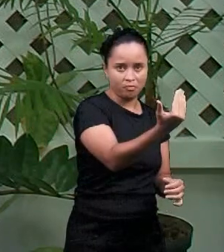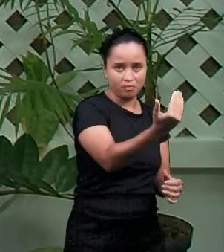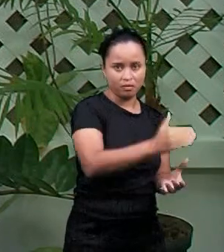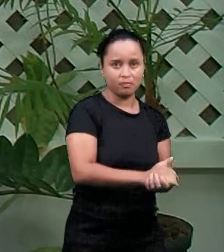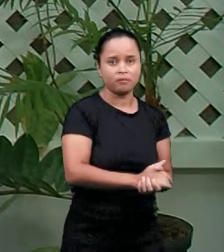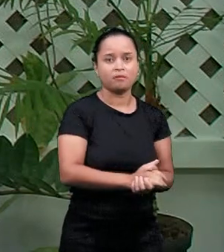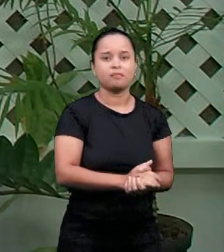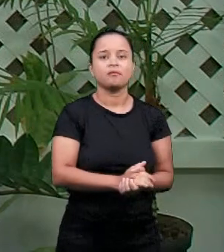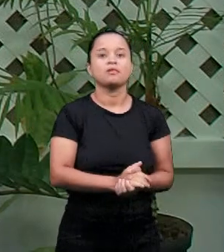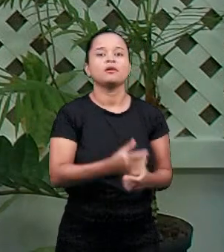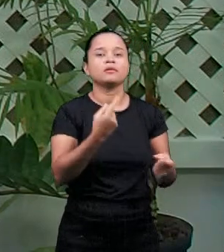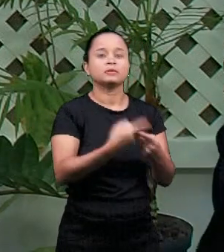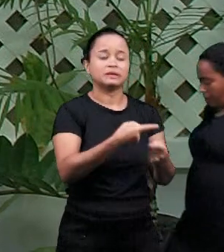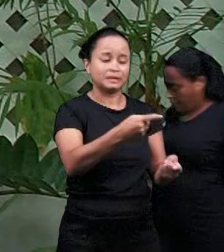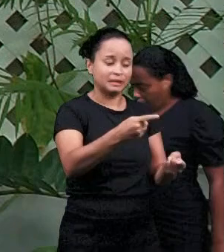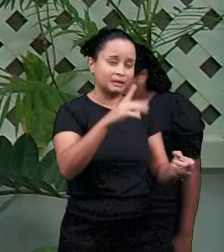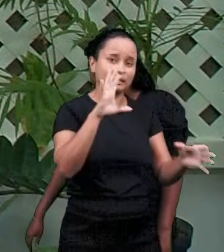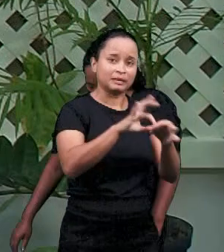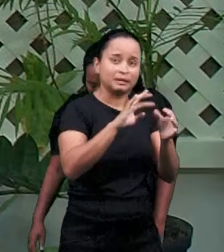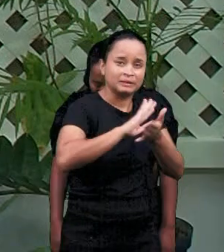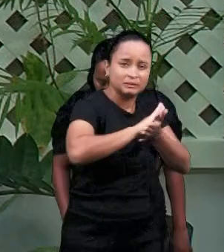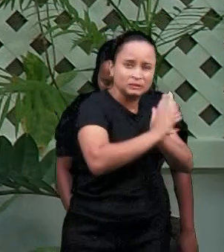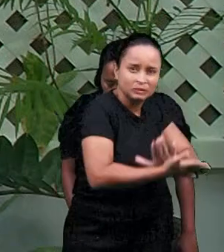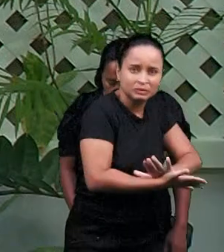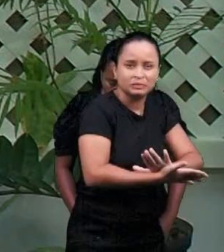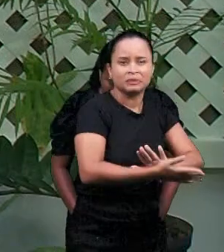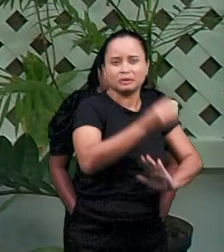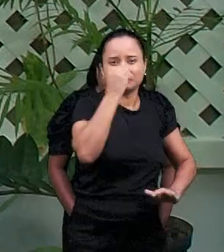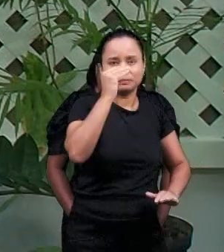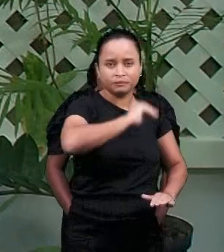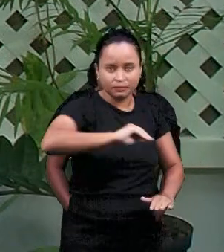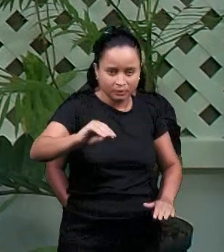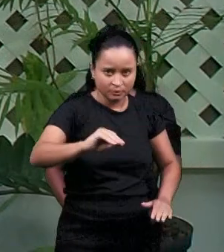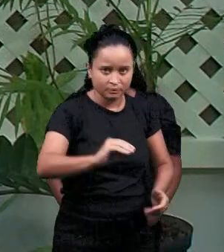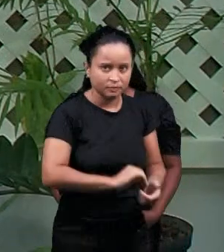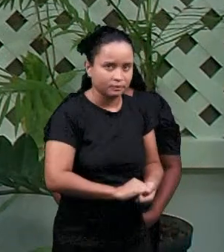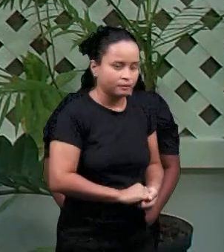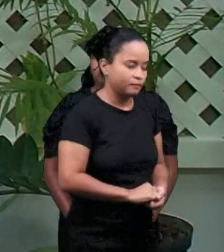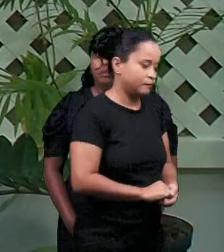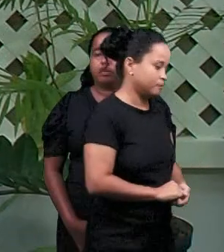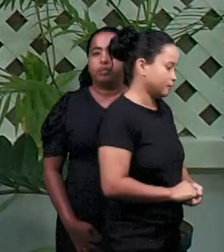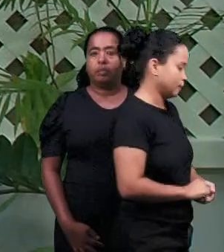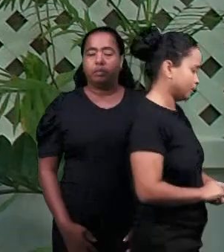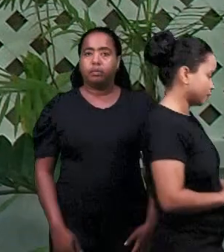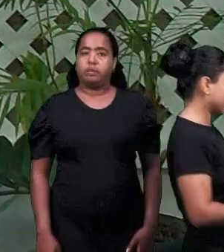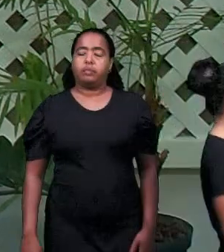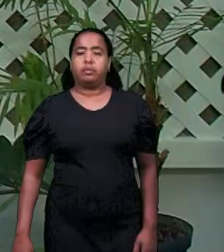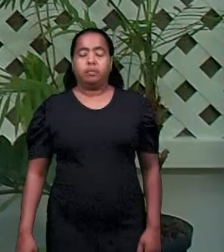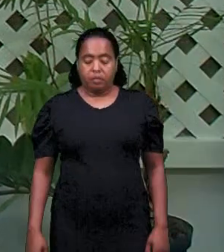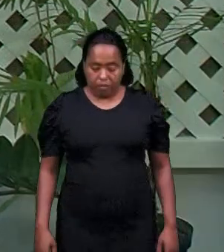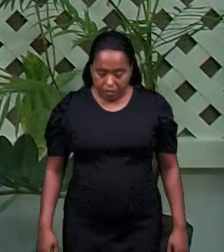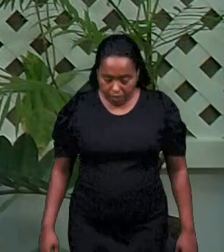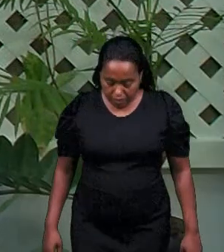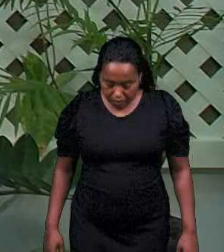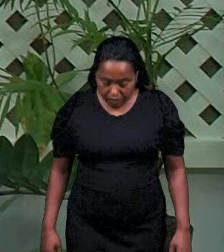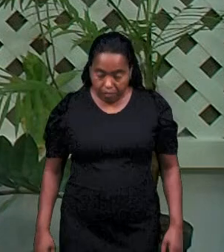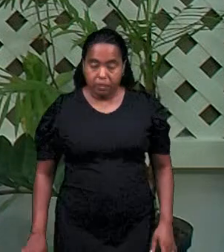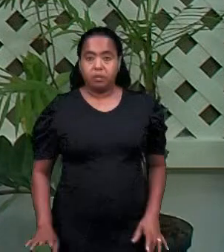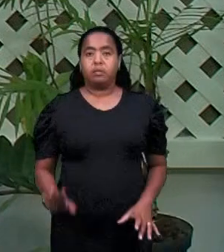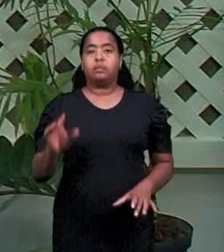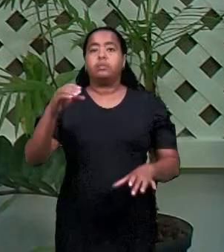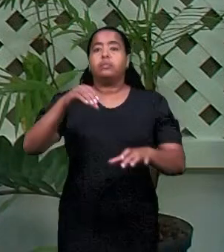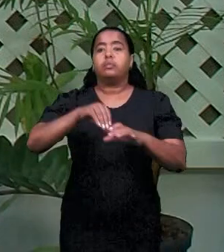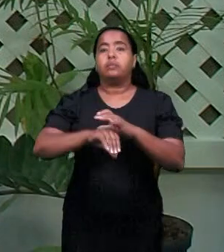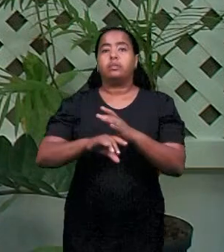faveur divine, de la faveur divine, donné à la destruction détestable. Ce sont des synonymes qu'on trouve dans les